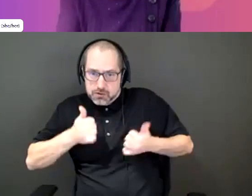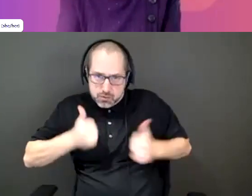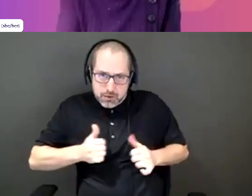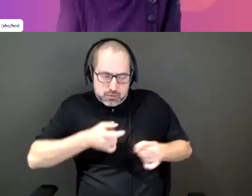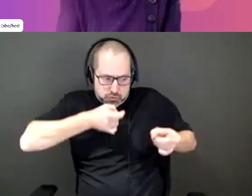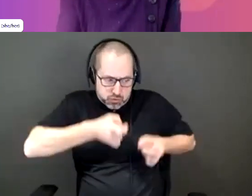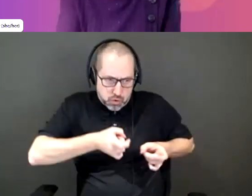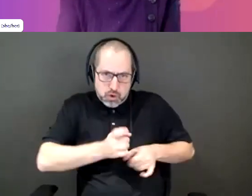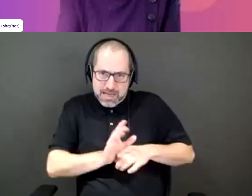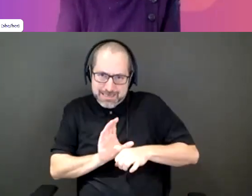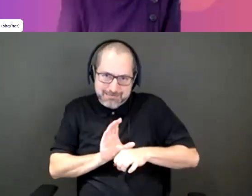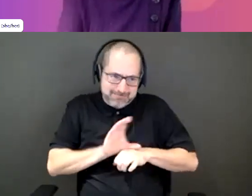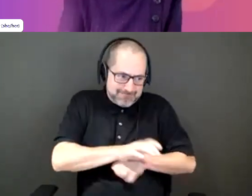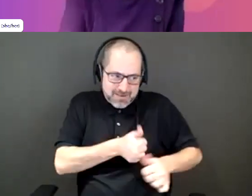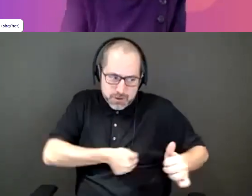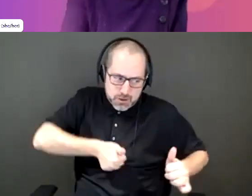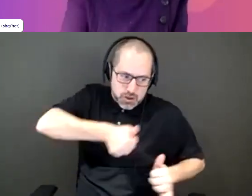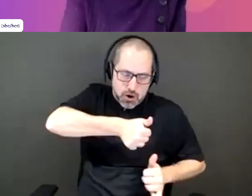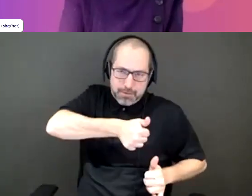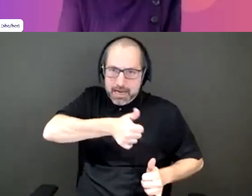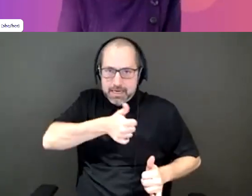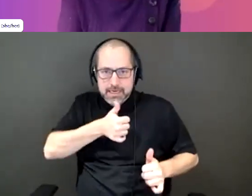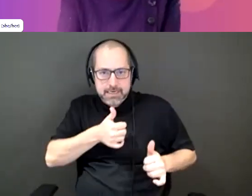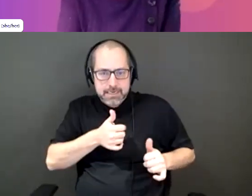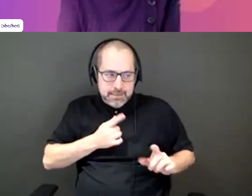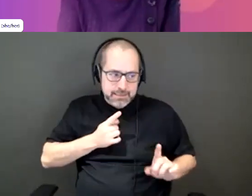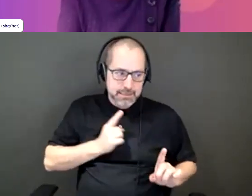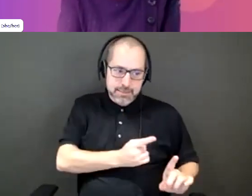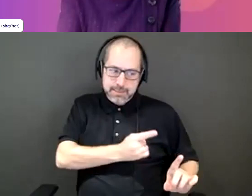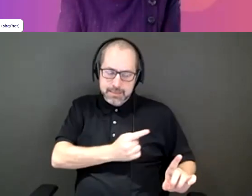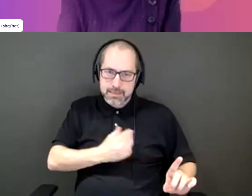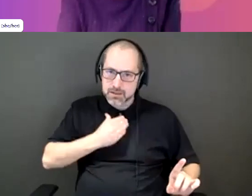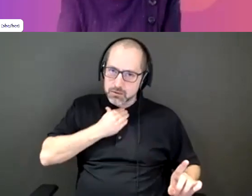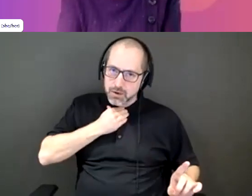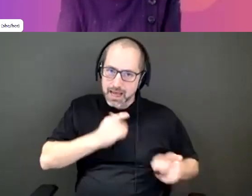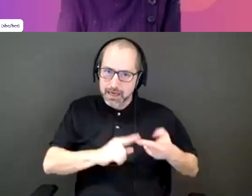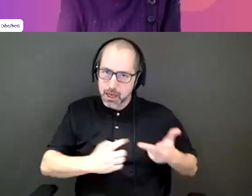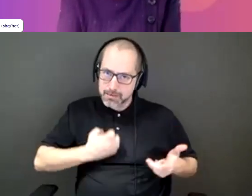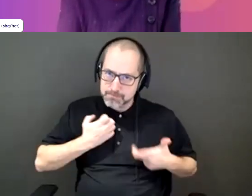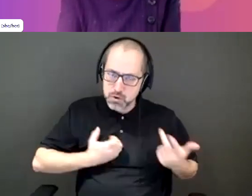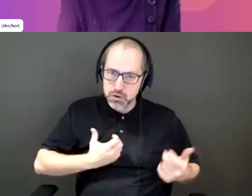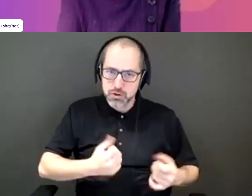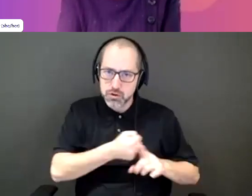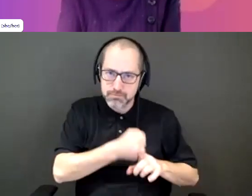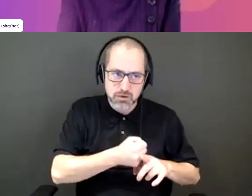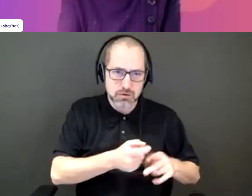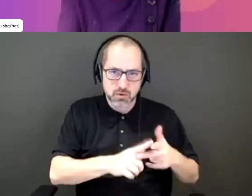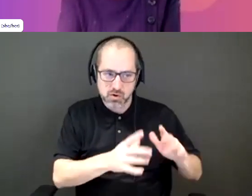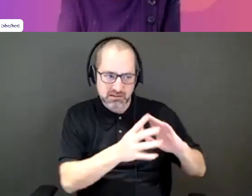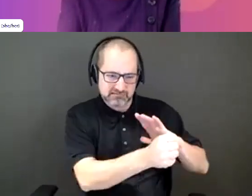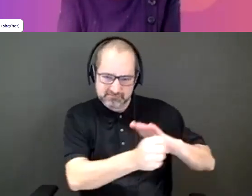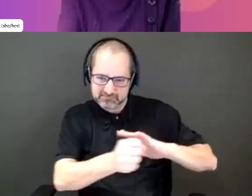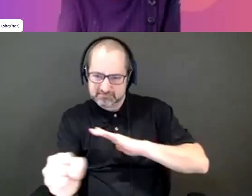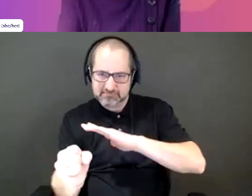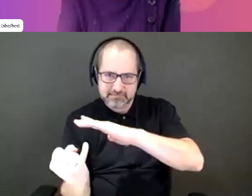avec sur le temps qui vise donc dominer ça peut être utilisation de l'inclimination